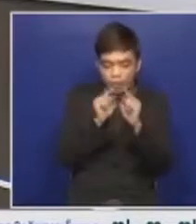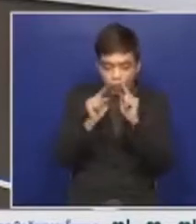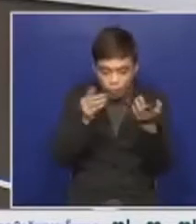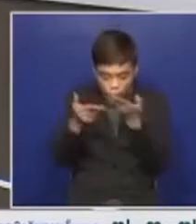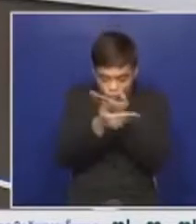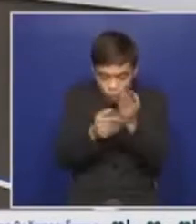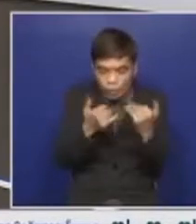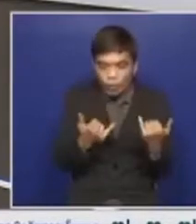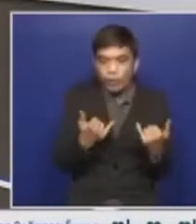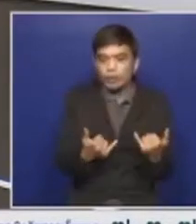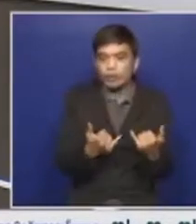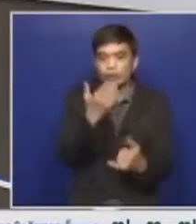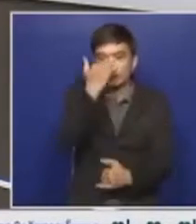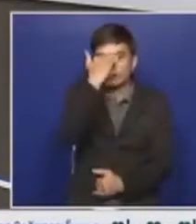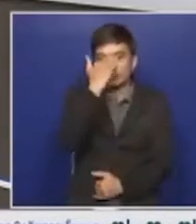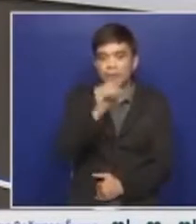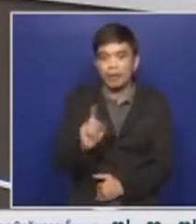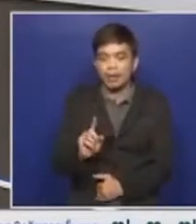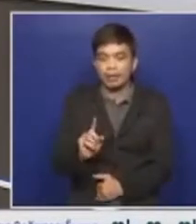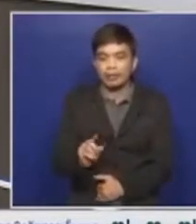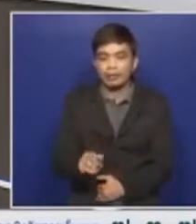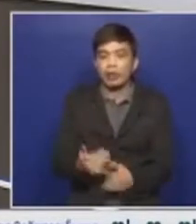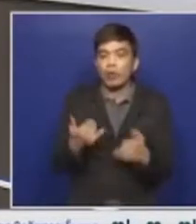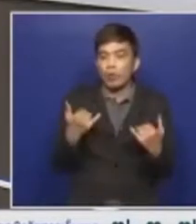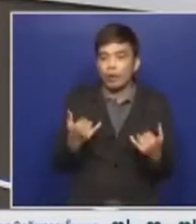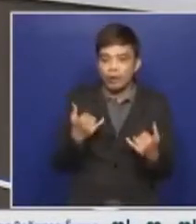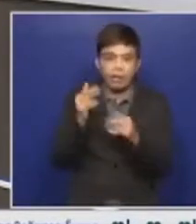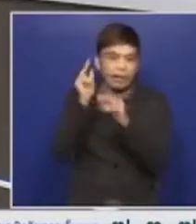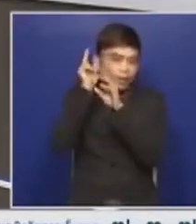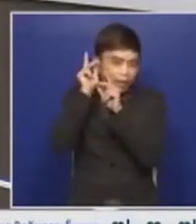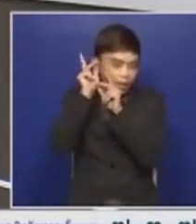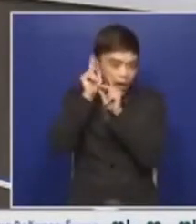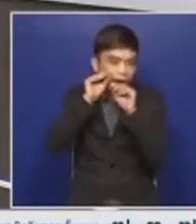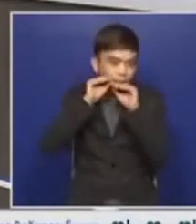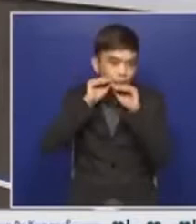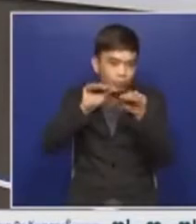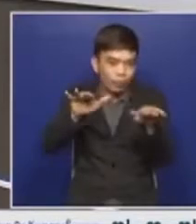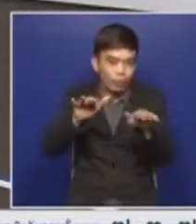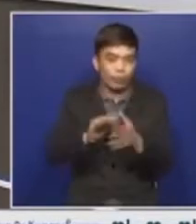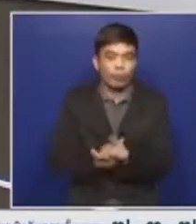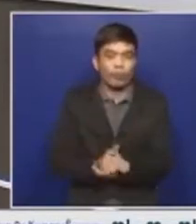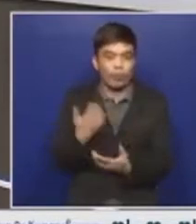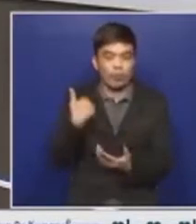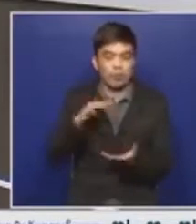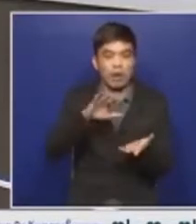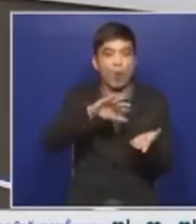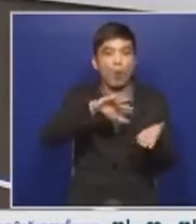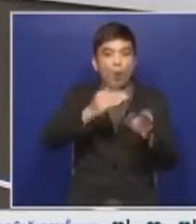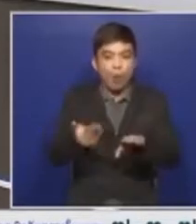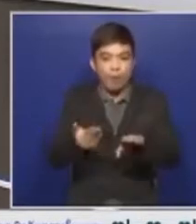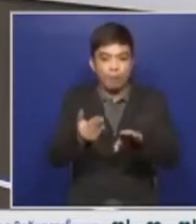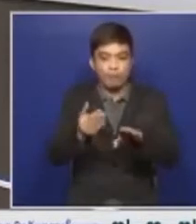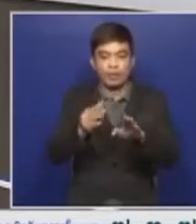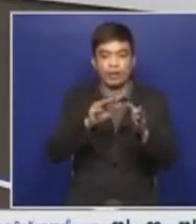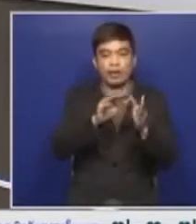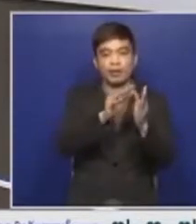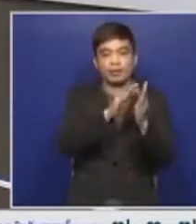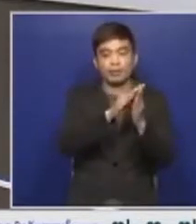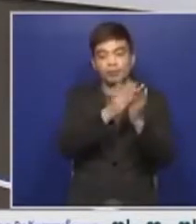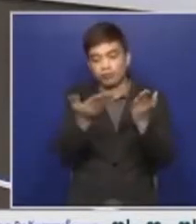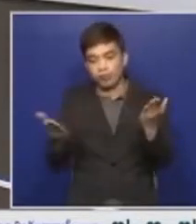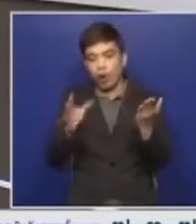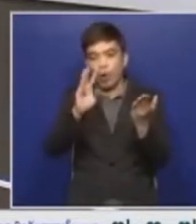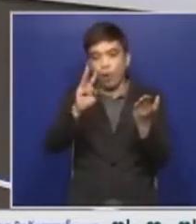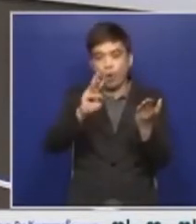นี้และขณะนี้ก็เริ่มปรากฎข่าวออกมาแล้วว่าจะมีการคว่ำล่างมีทั้งหมดทุกล่างโดย